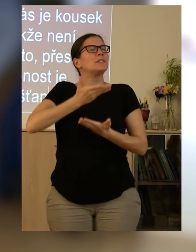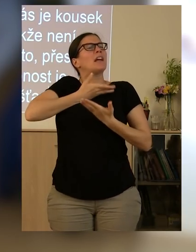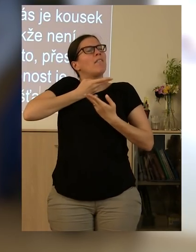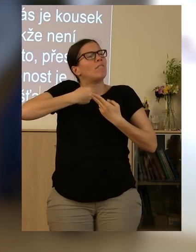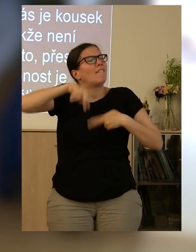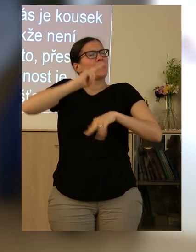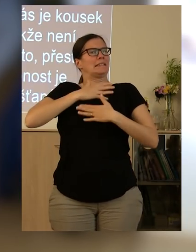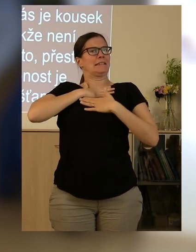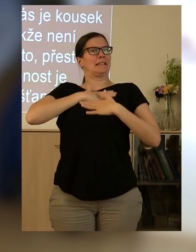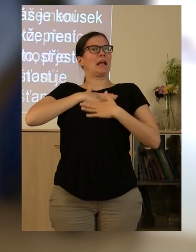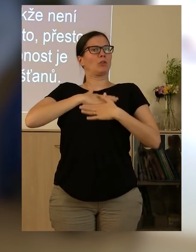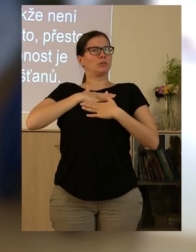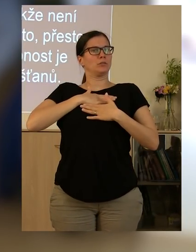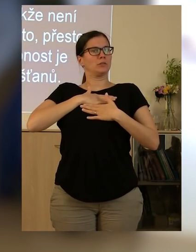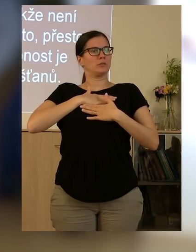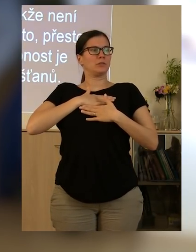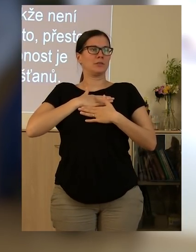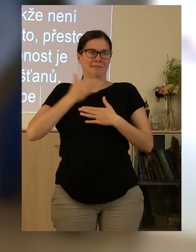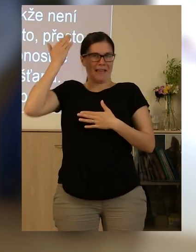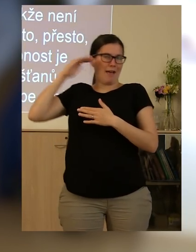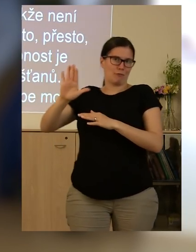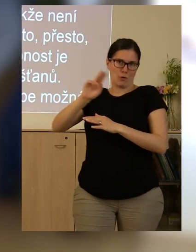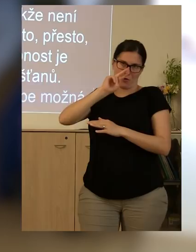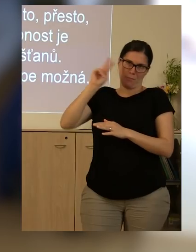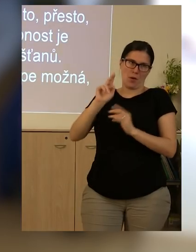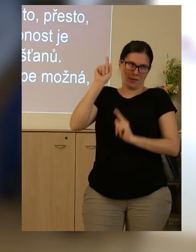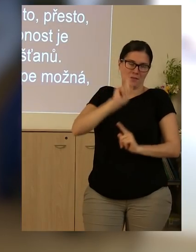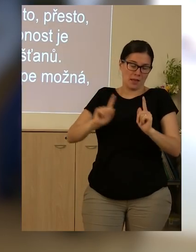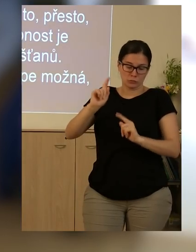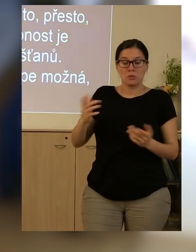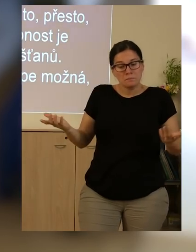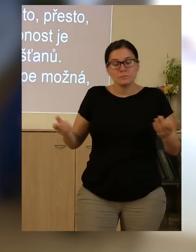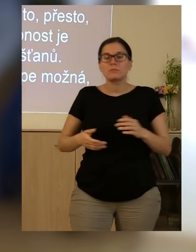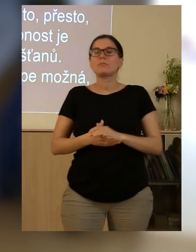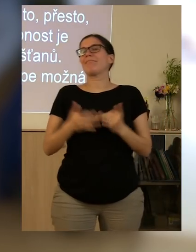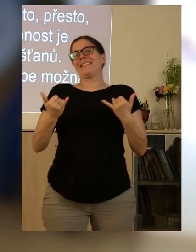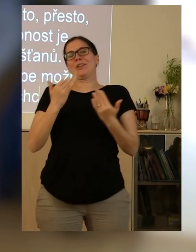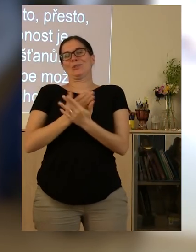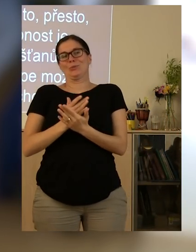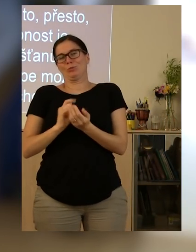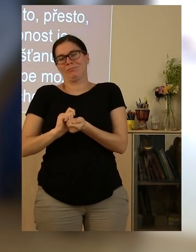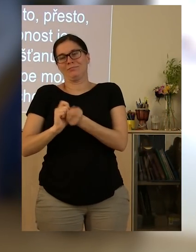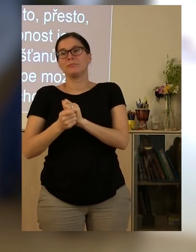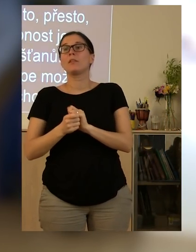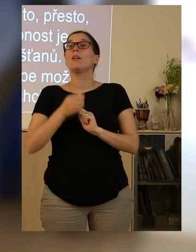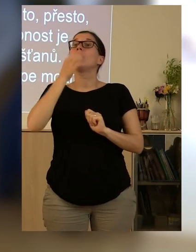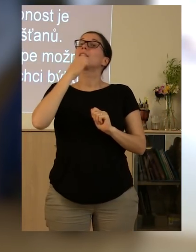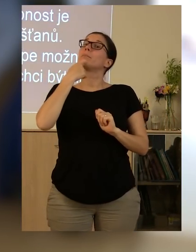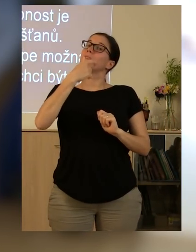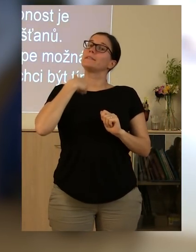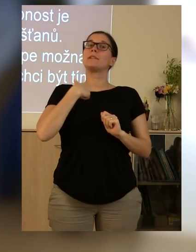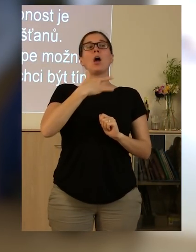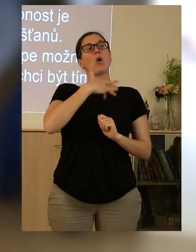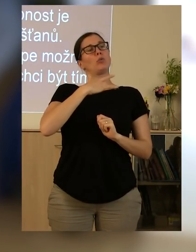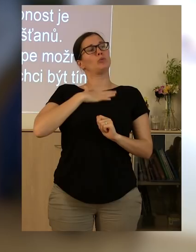Dneska už to víme líp možná než dřív. A jestliže chci být tím, kým jsem a kým jsem vždycky byl, tak jak říkají